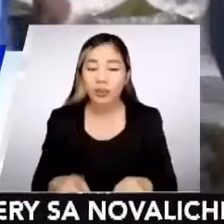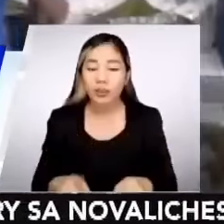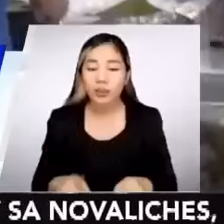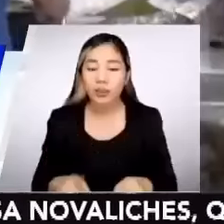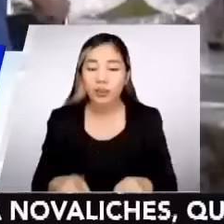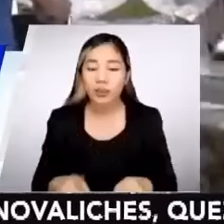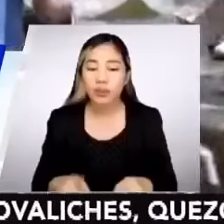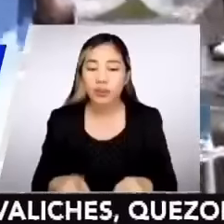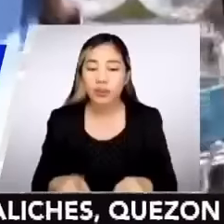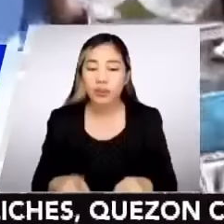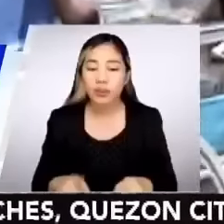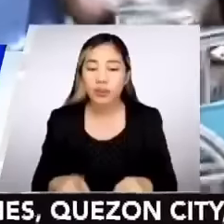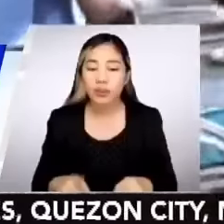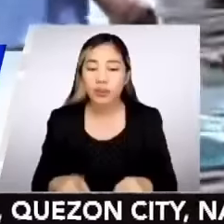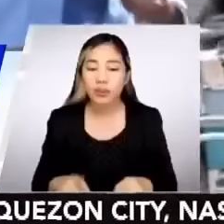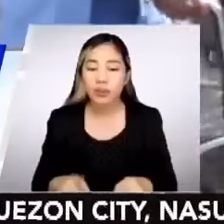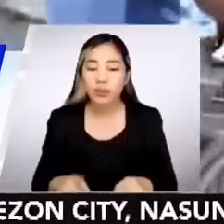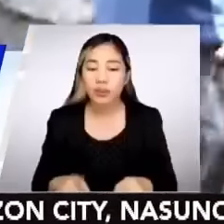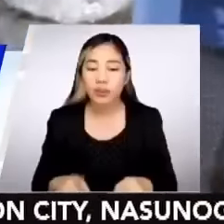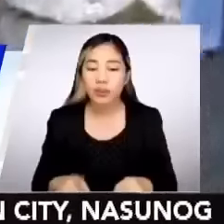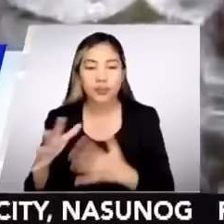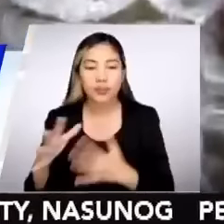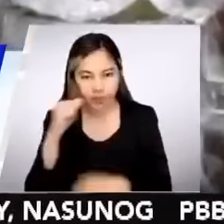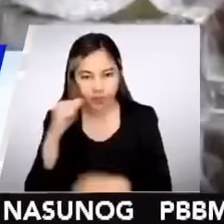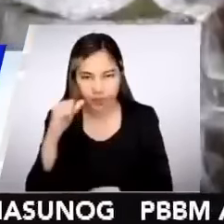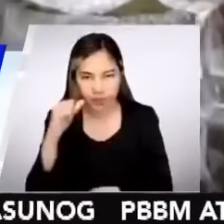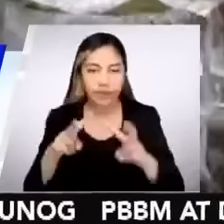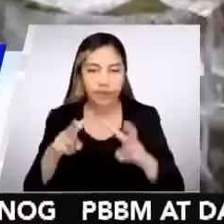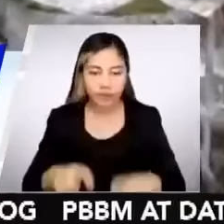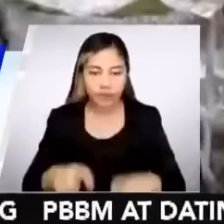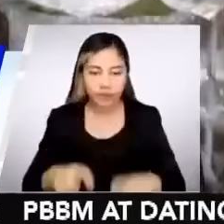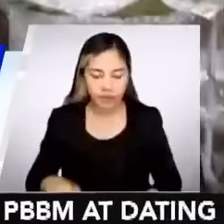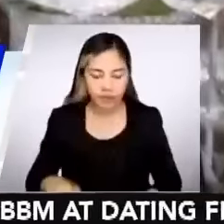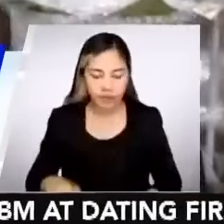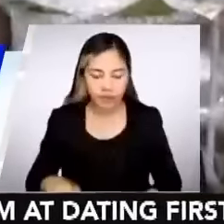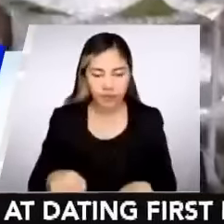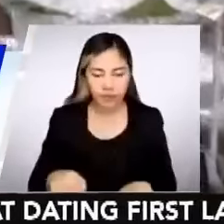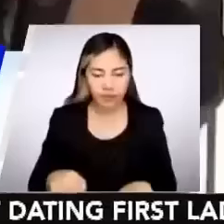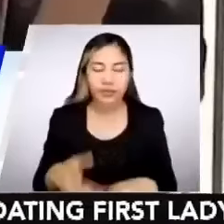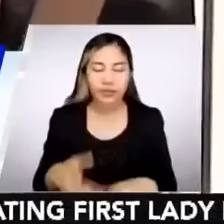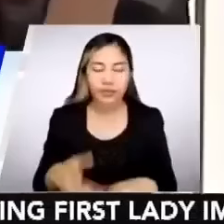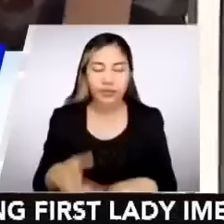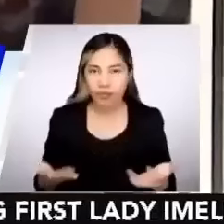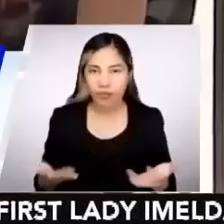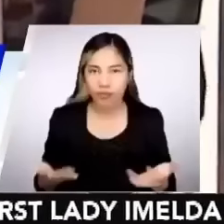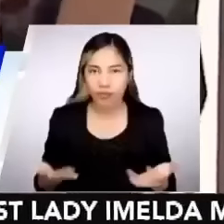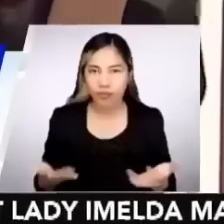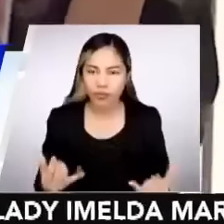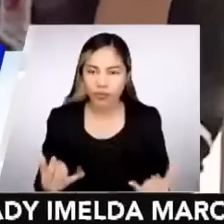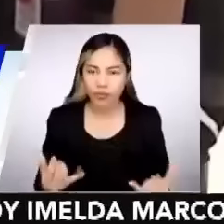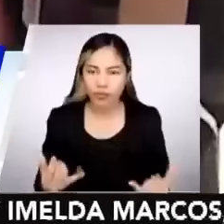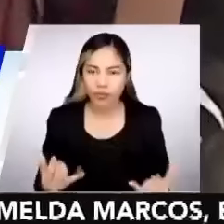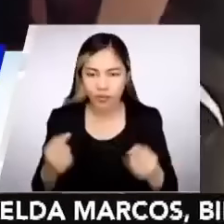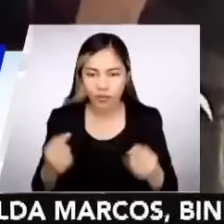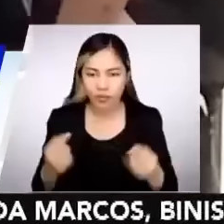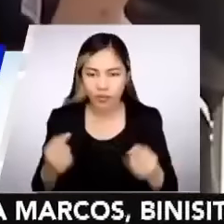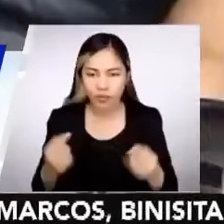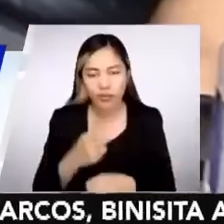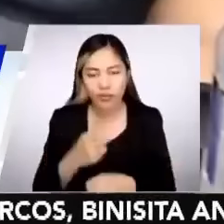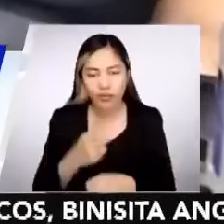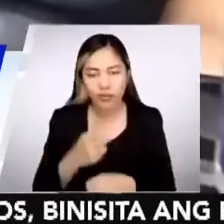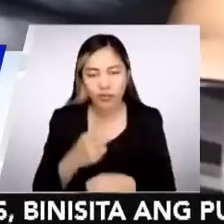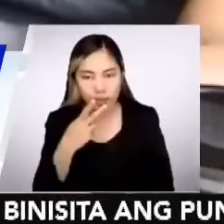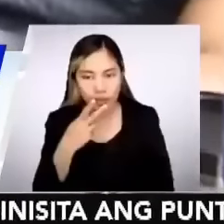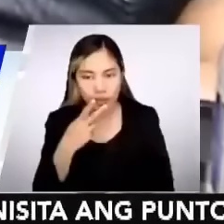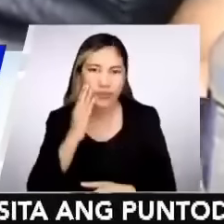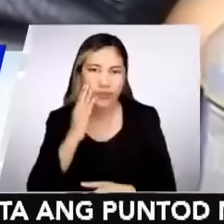iniinspeksyon yung mga dala nilang gamit. Sa ngayon, marami nang nakumpiskang mga sigarilyo at baraha. Yung mga vape o e-cigarette, kinukuha